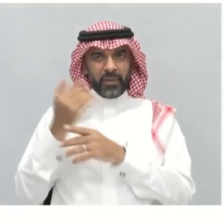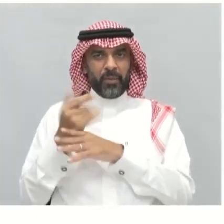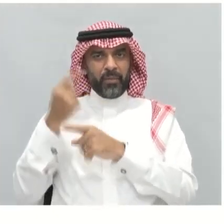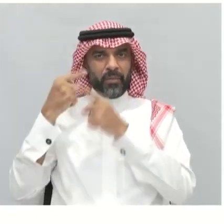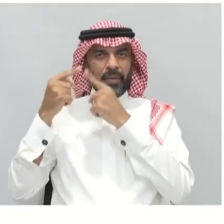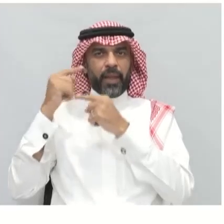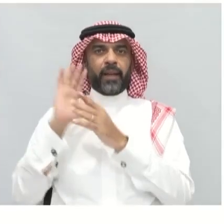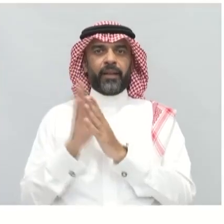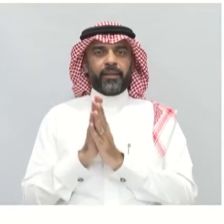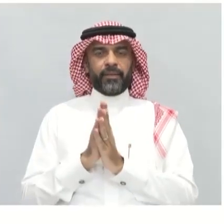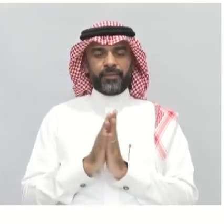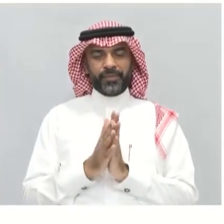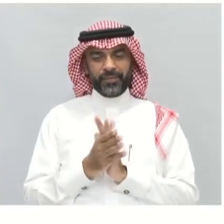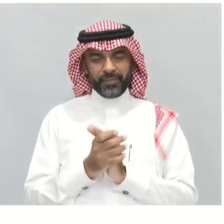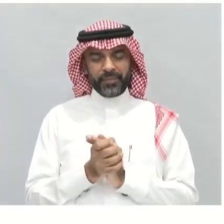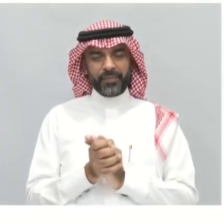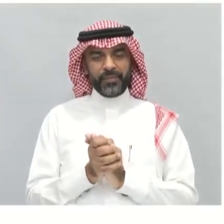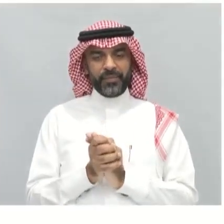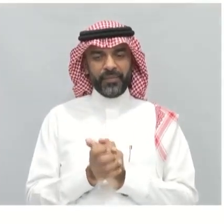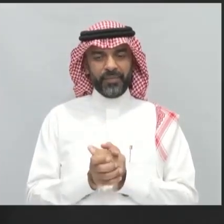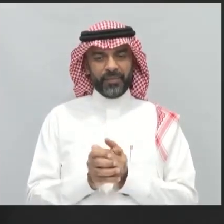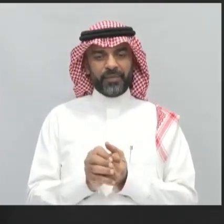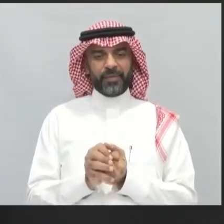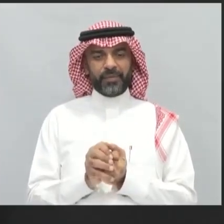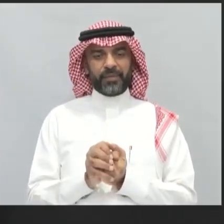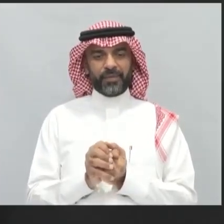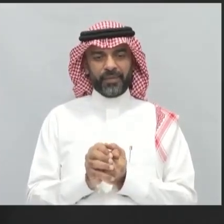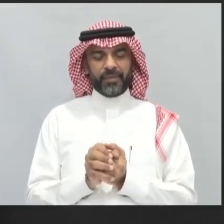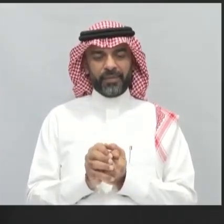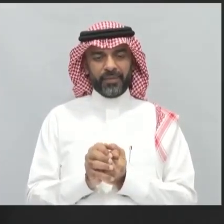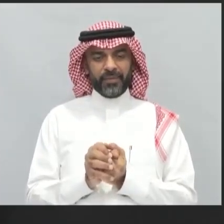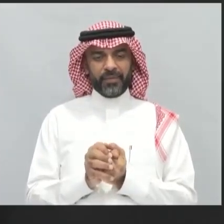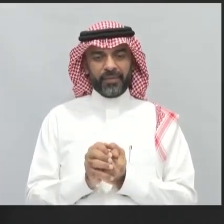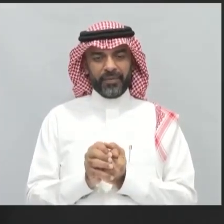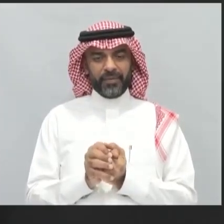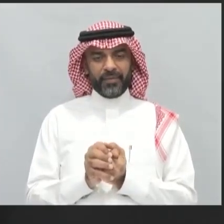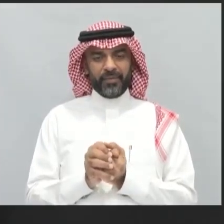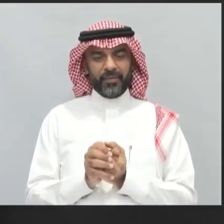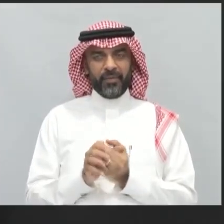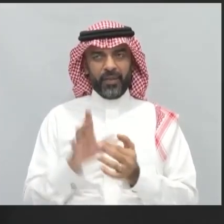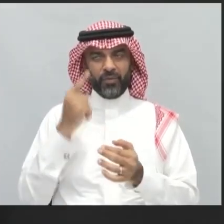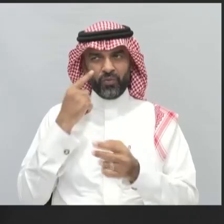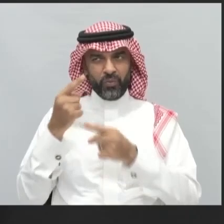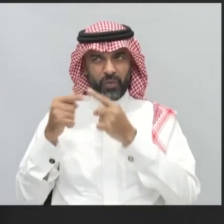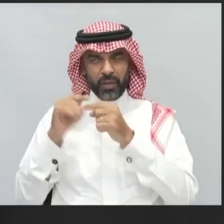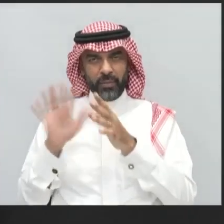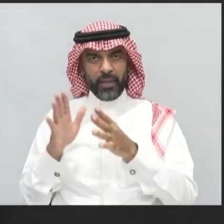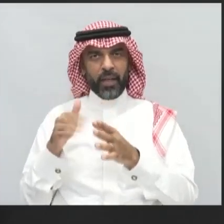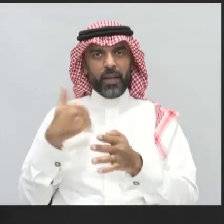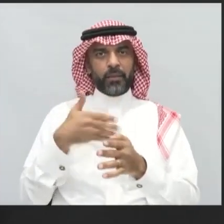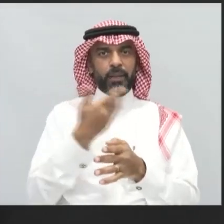بكمال ما تبقى من تريبات الدرس ثم نملي مجموعه من الجمل التي تحتوي على بعض